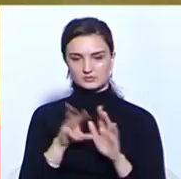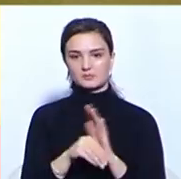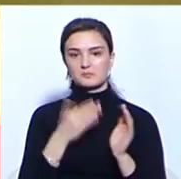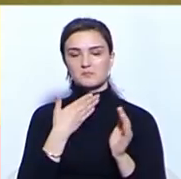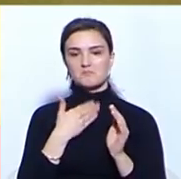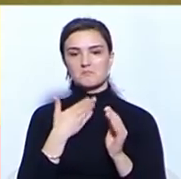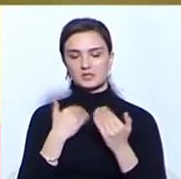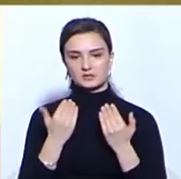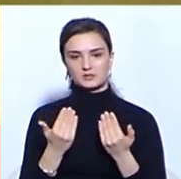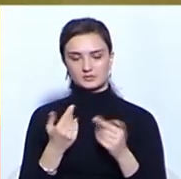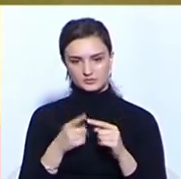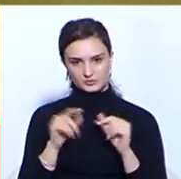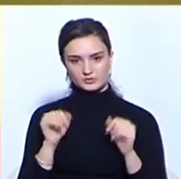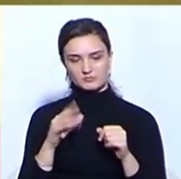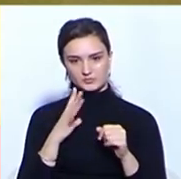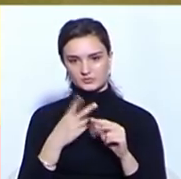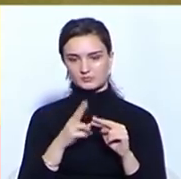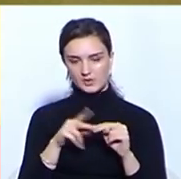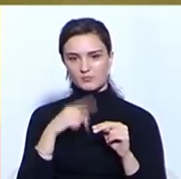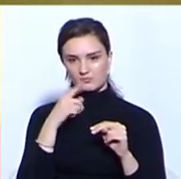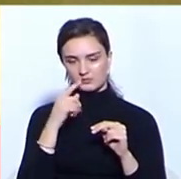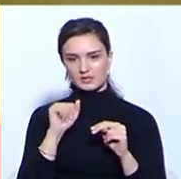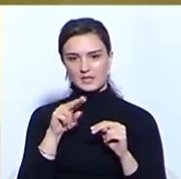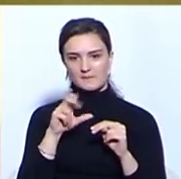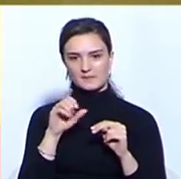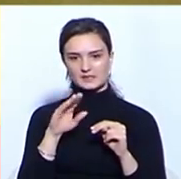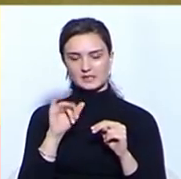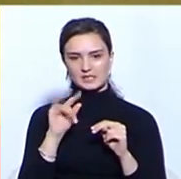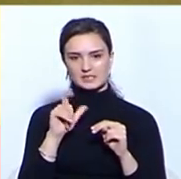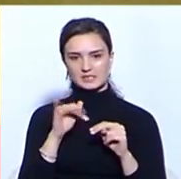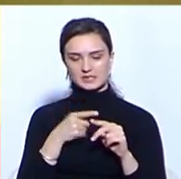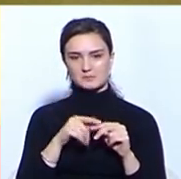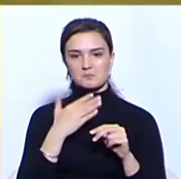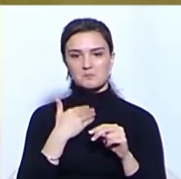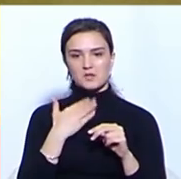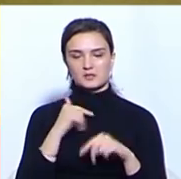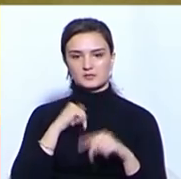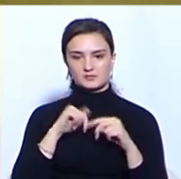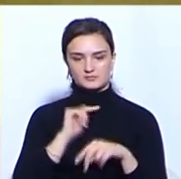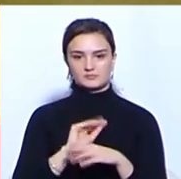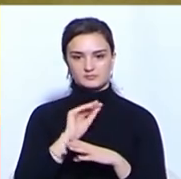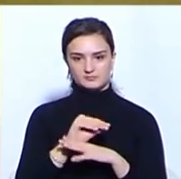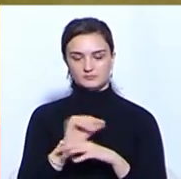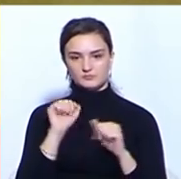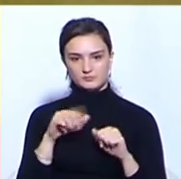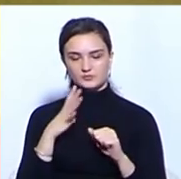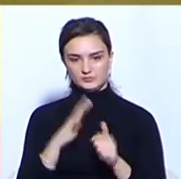მადის მასტიმულირებელი შეიძლება იყოს, ამიტომ ამბობენ ხოლმე აპეტაიზერი, ანუ მადის აღმძვრელი ულუფაც კი შეიძლება